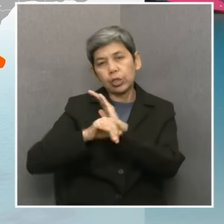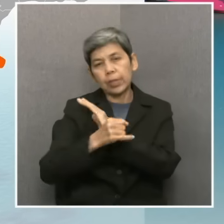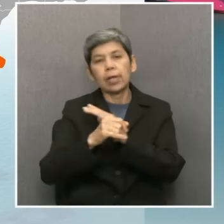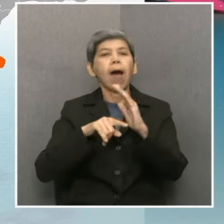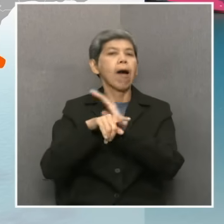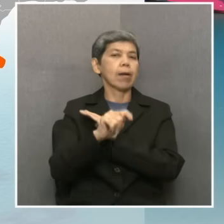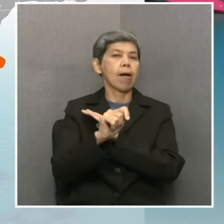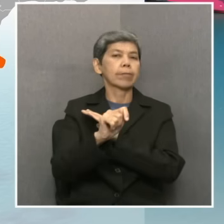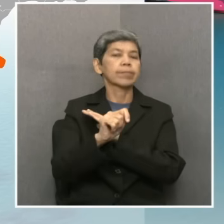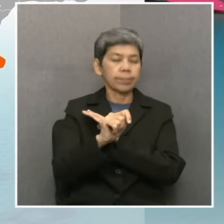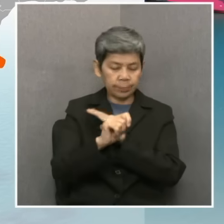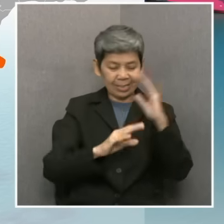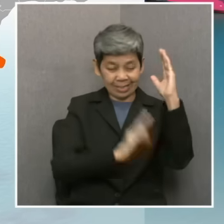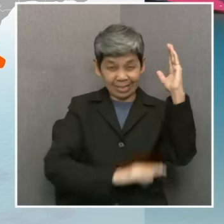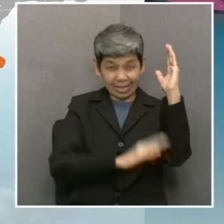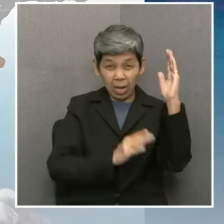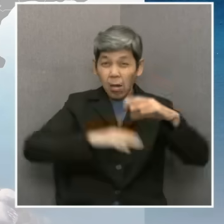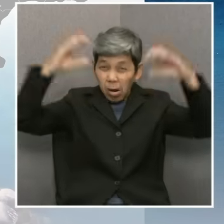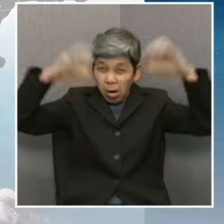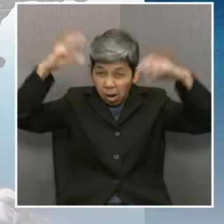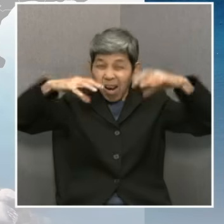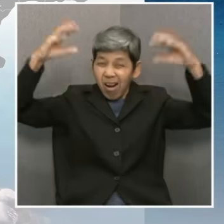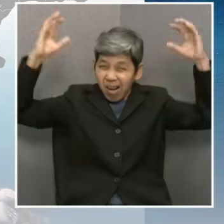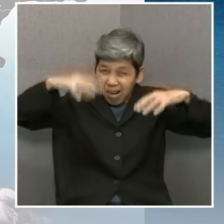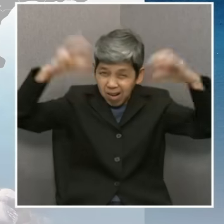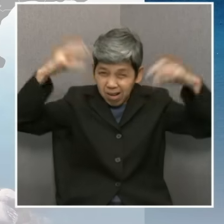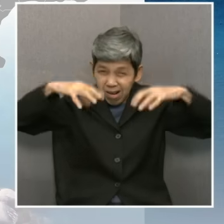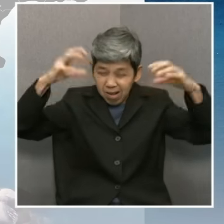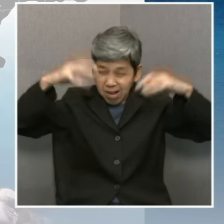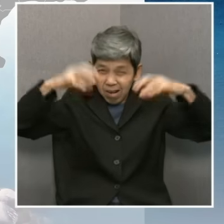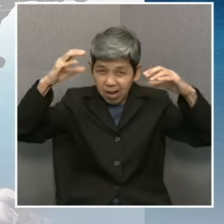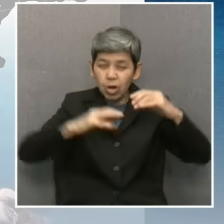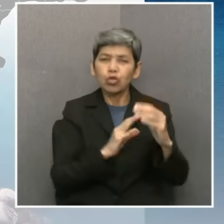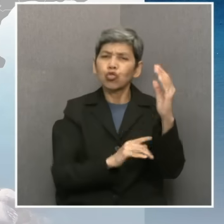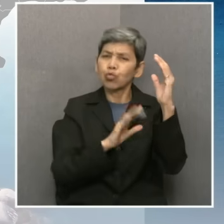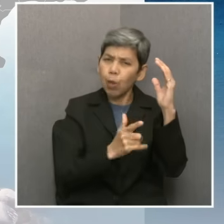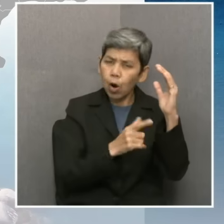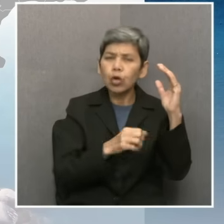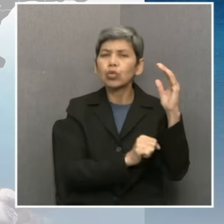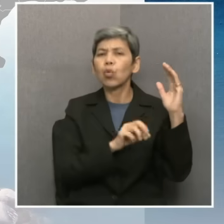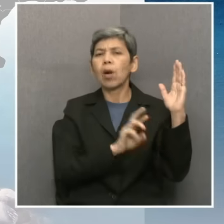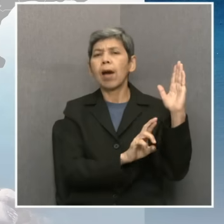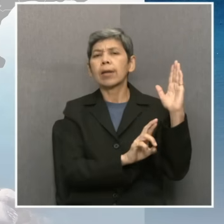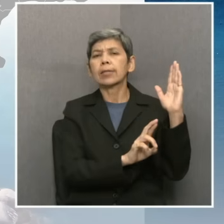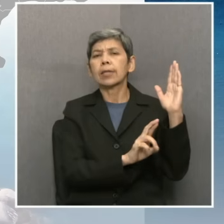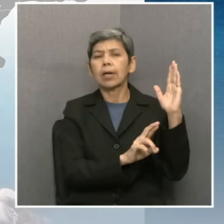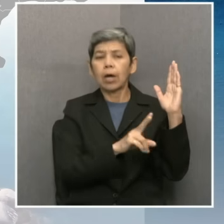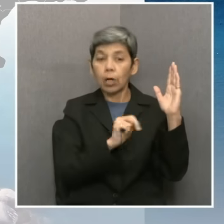ตราชส่วนภาคใต้มีฝนตกหนักถึงหนักมากบริเวณจังหวัดชุมพรสุราษฎร์ธานี